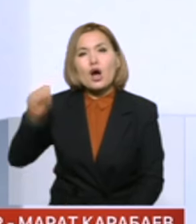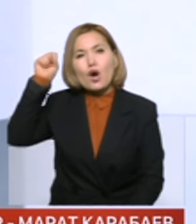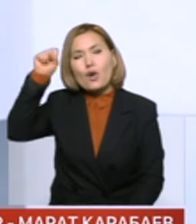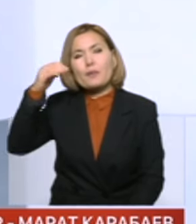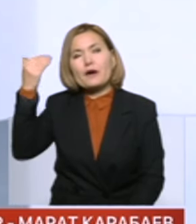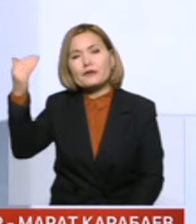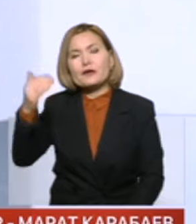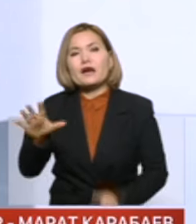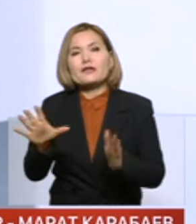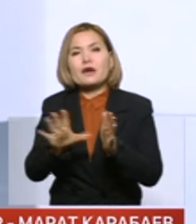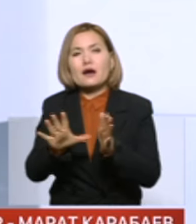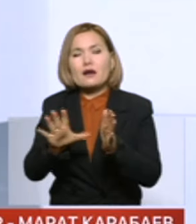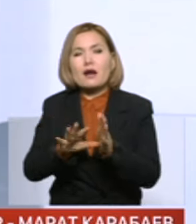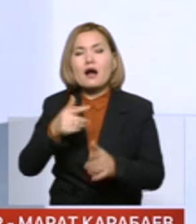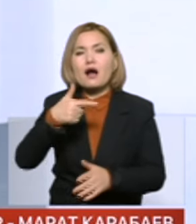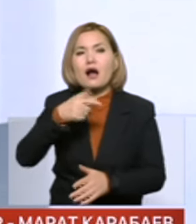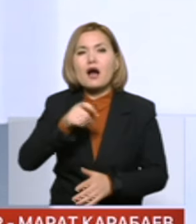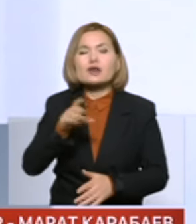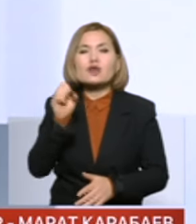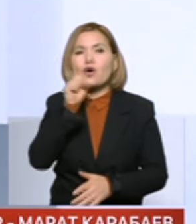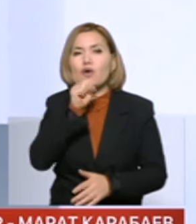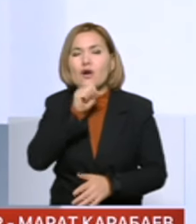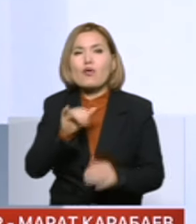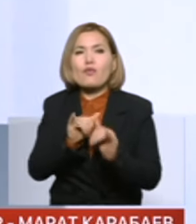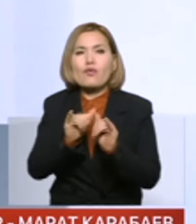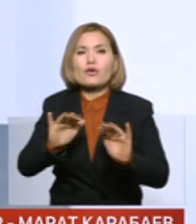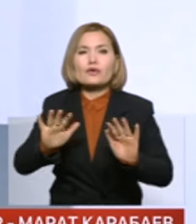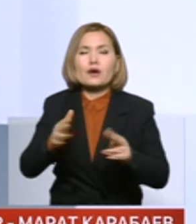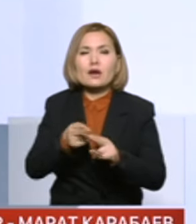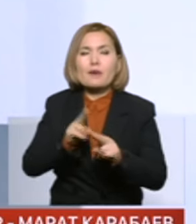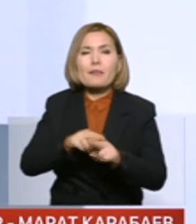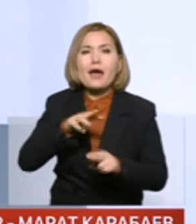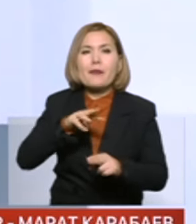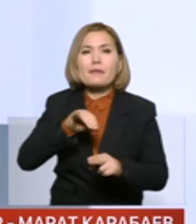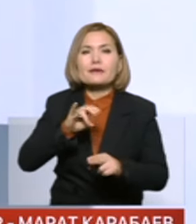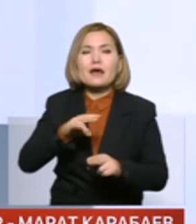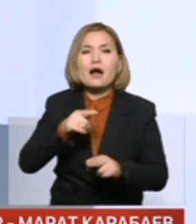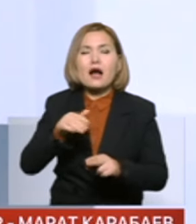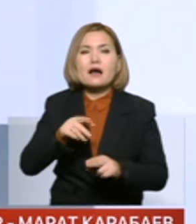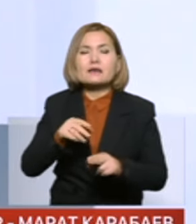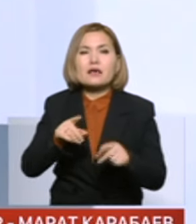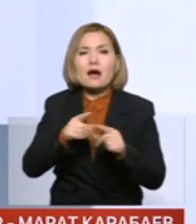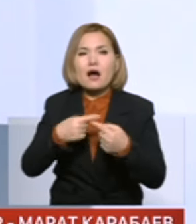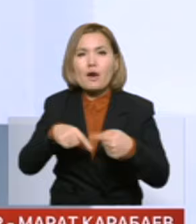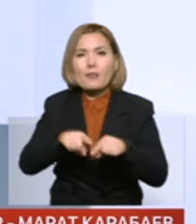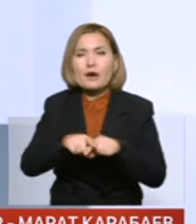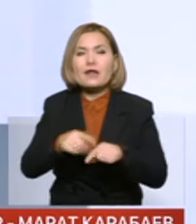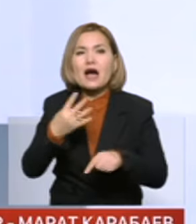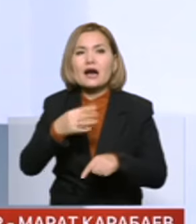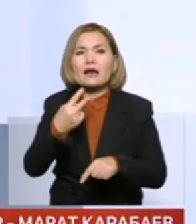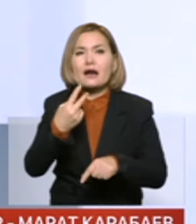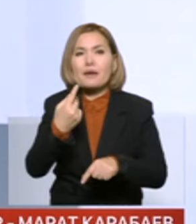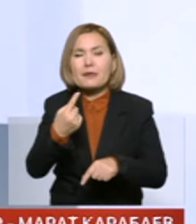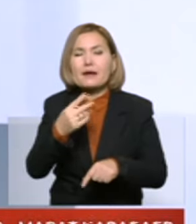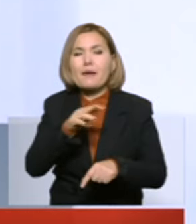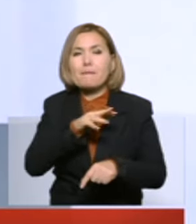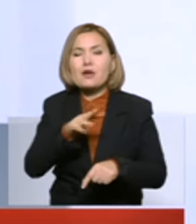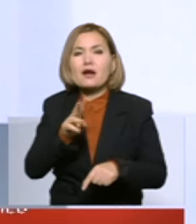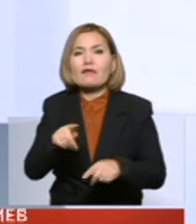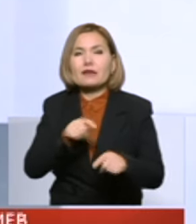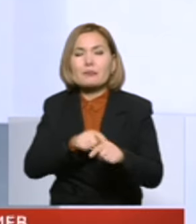Өзбекстанда энергоресурстарды ұрлау тыйылмай тұр. Метан газ бекетінің қызметкері 41 миллион текше метр газды жасырын